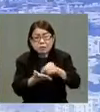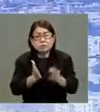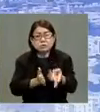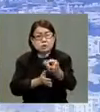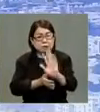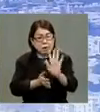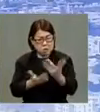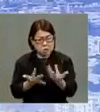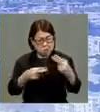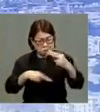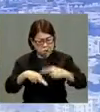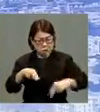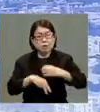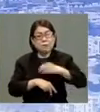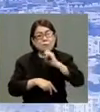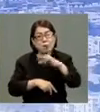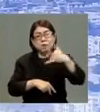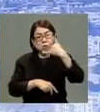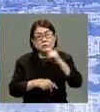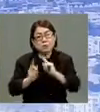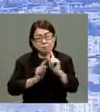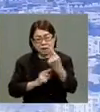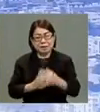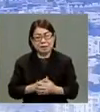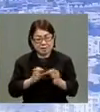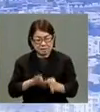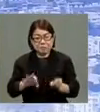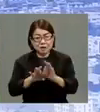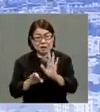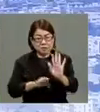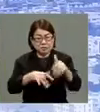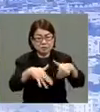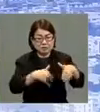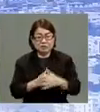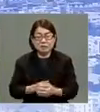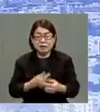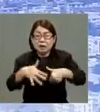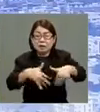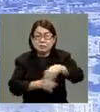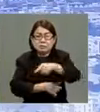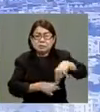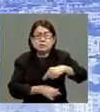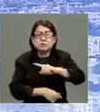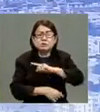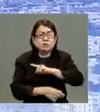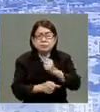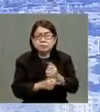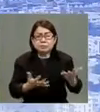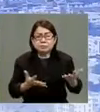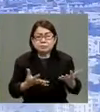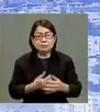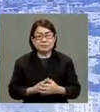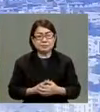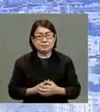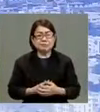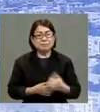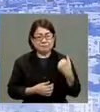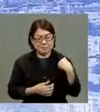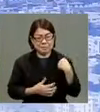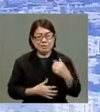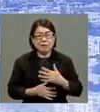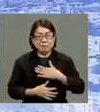ะครับอันนี้ก็เป็นขั้นตอนสำคัญสำหรับประชาชนนะครับประชาชนมีหน้าที่อะไรครับวันนี้ผมก็มีเพื่อนๆน